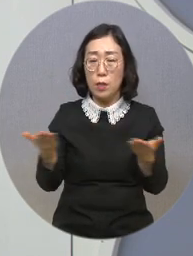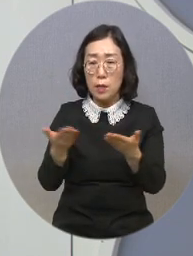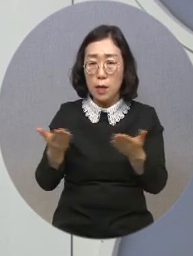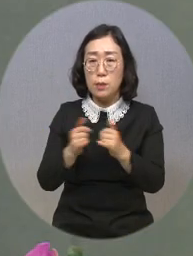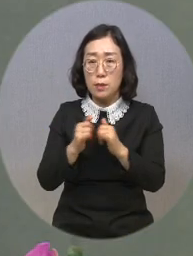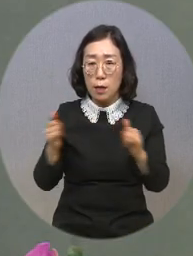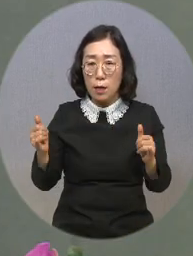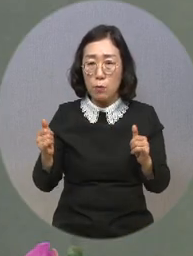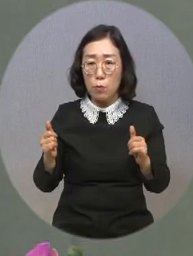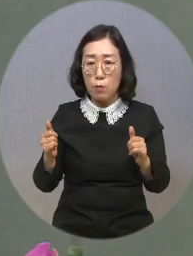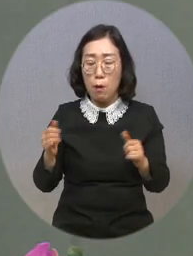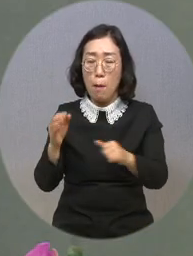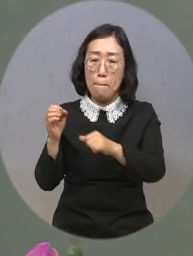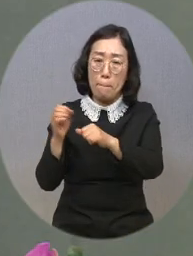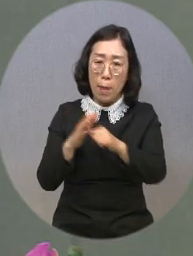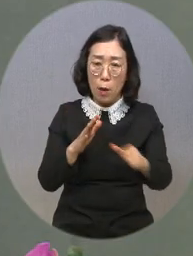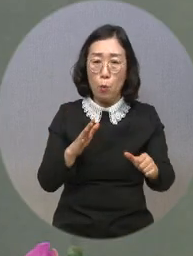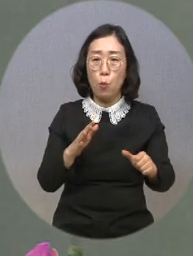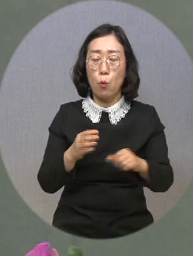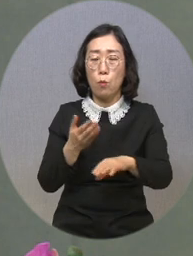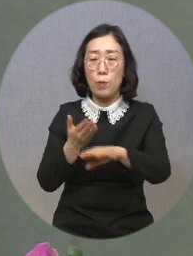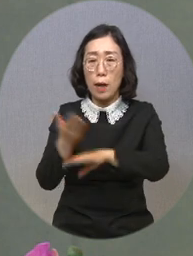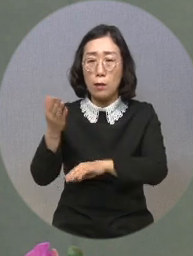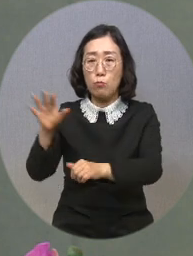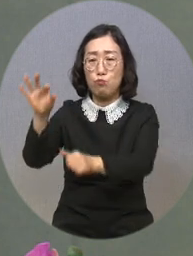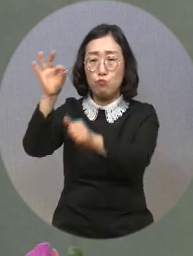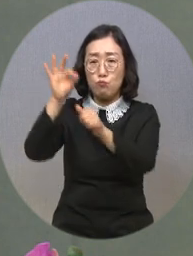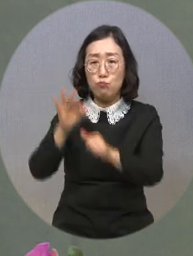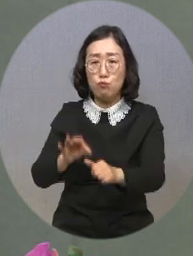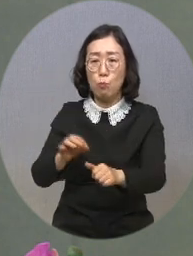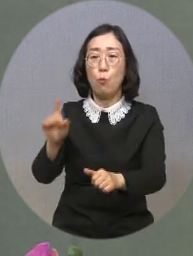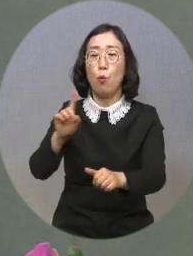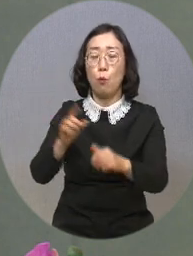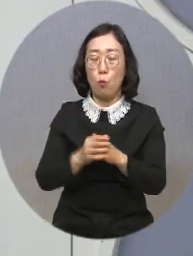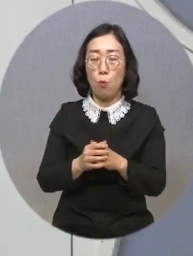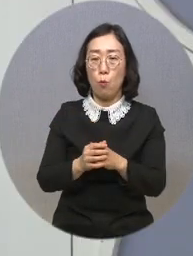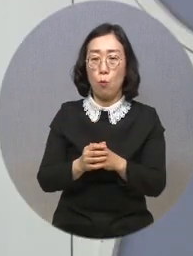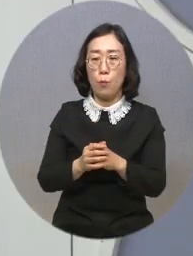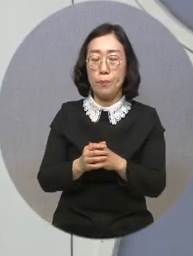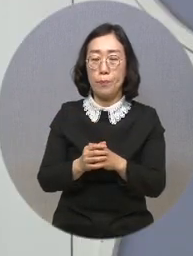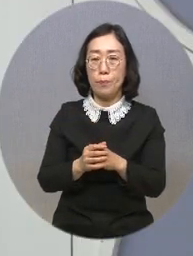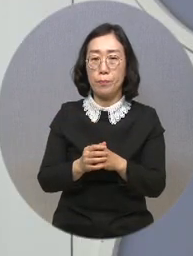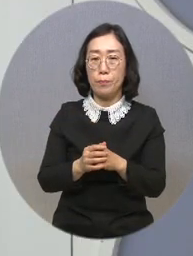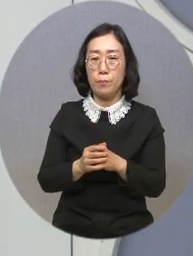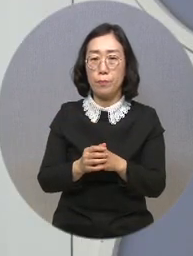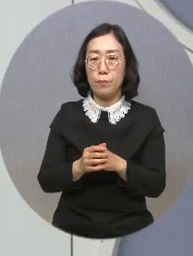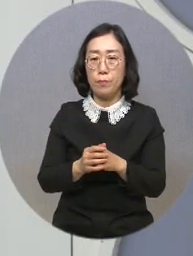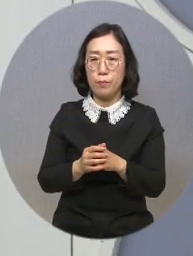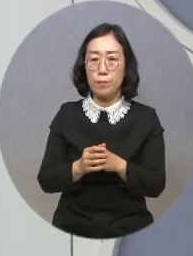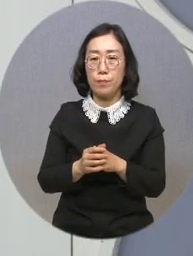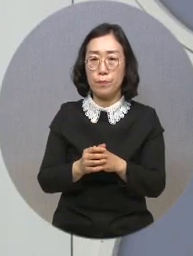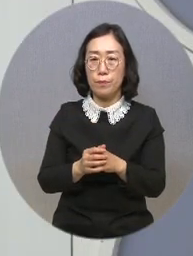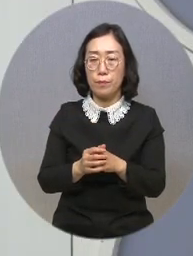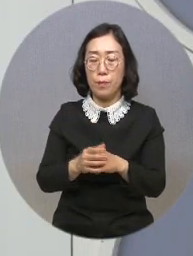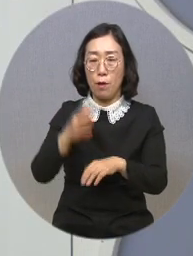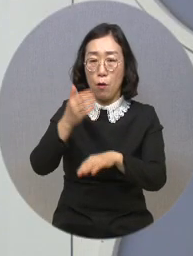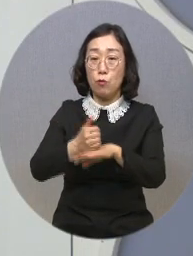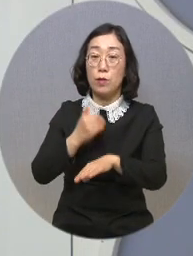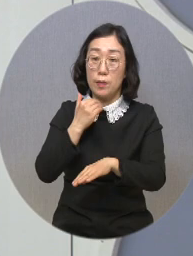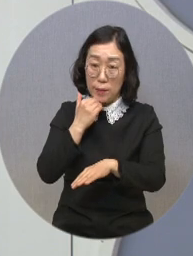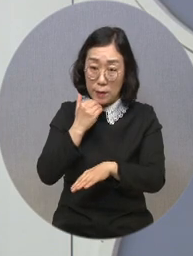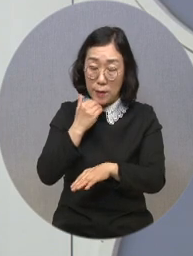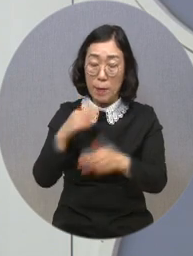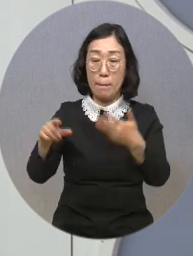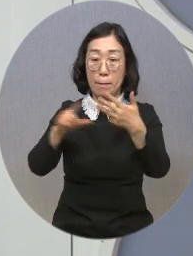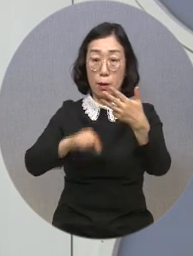중진 의원을 그렇게 팽시키고 그렇게 하는 게 있느냐 이렇게 하고 이제 기다리다가 이번에